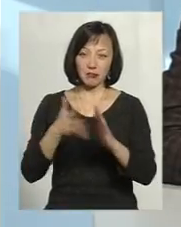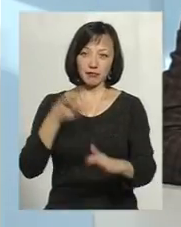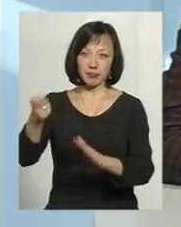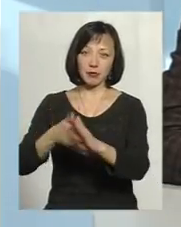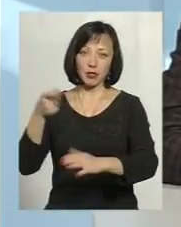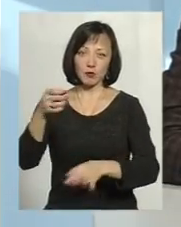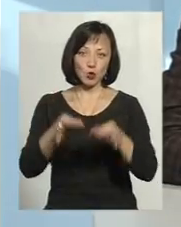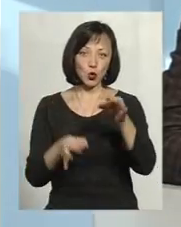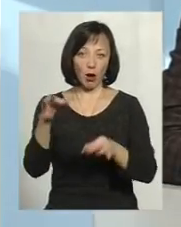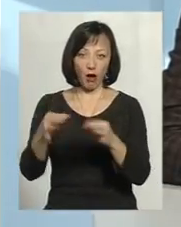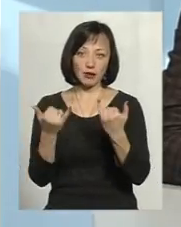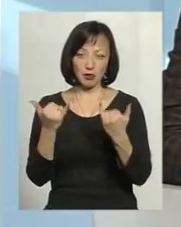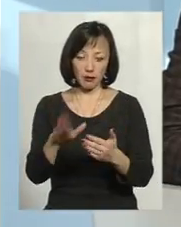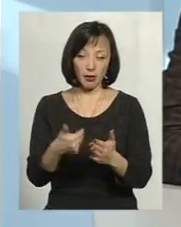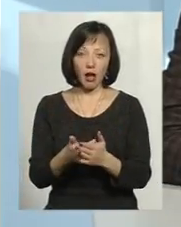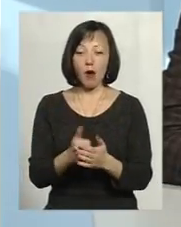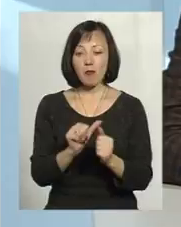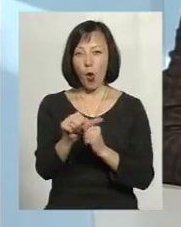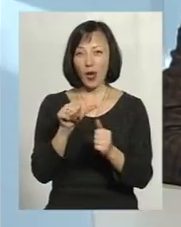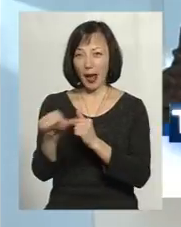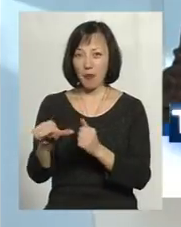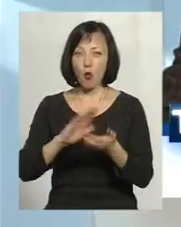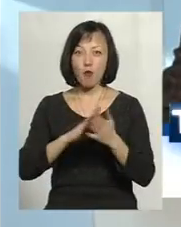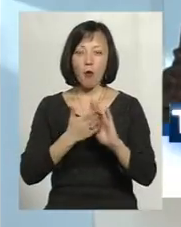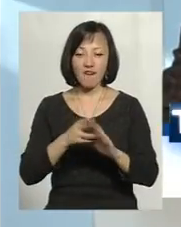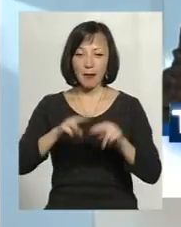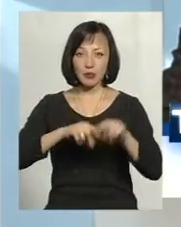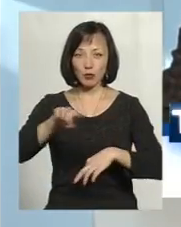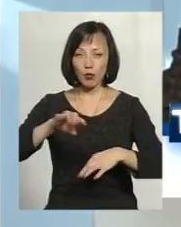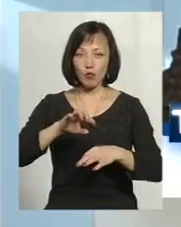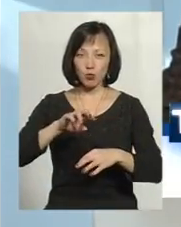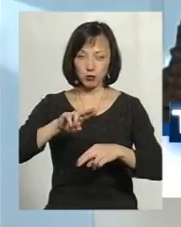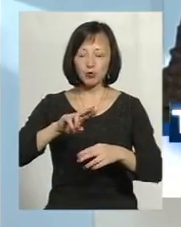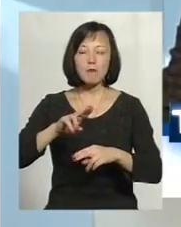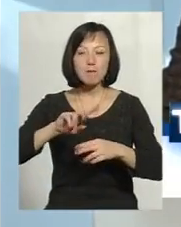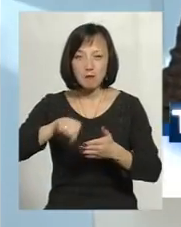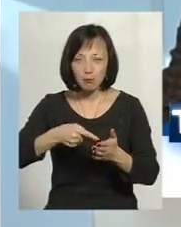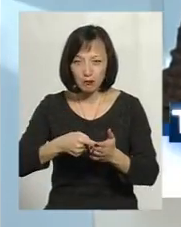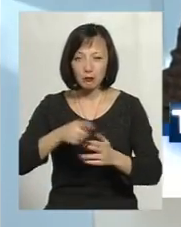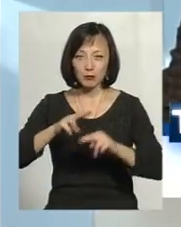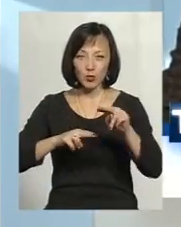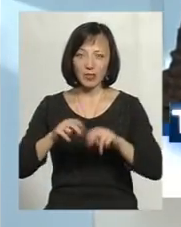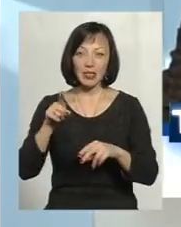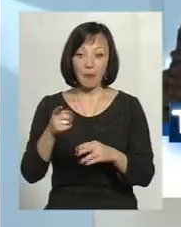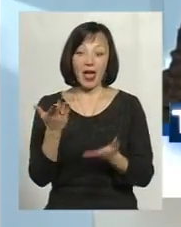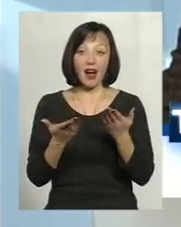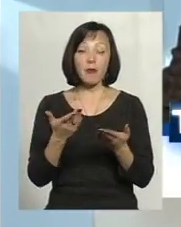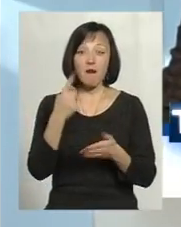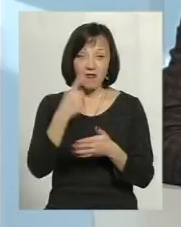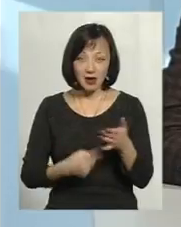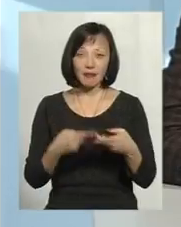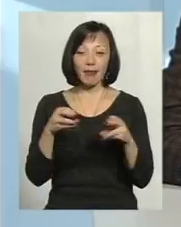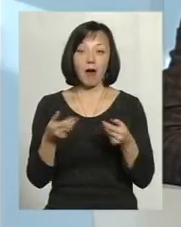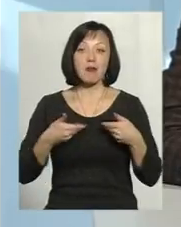зараз в судах. І по окремих містобудівних ми готуємо рішення виконкому. Ну і ми, повірте, там, де можемо, там